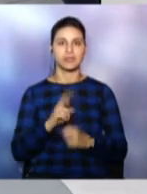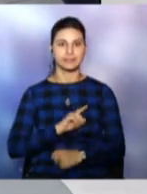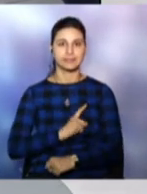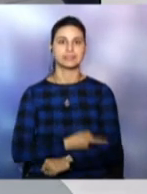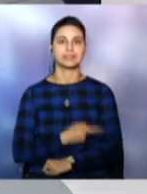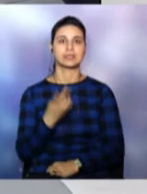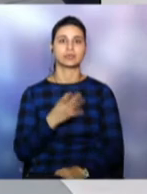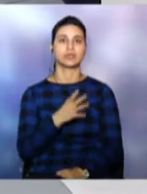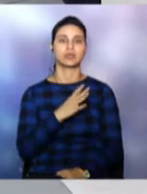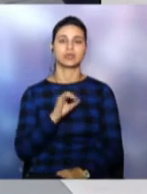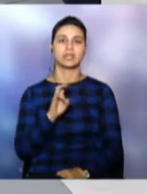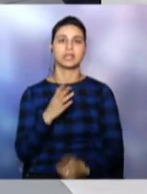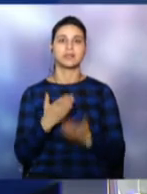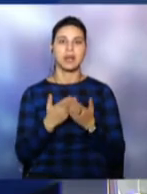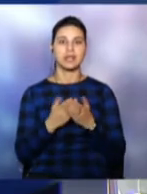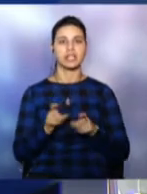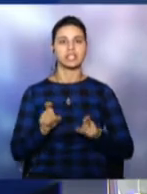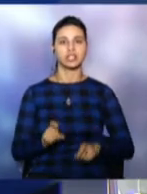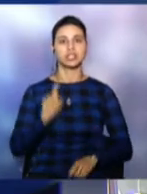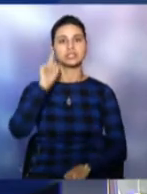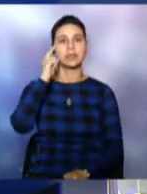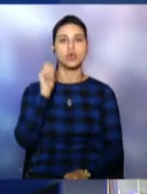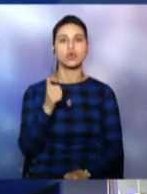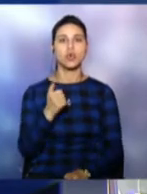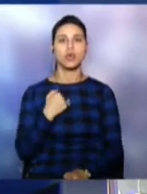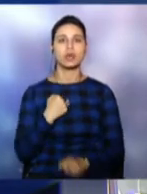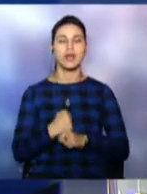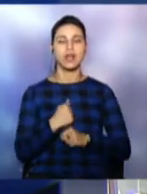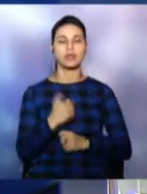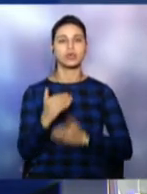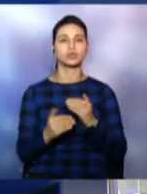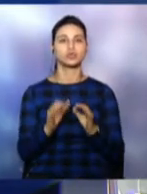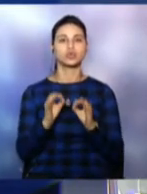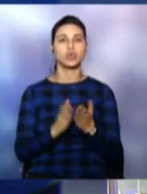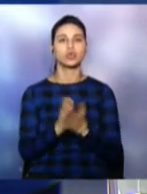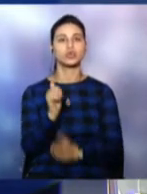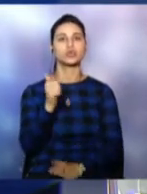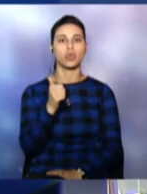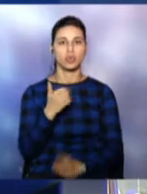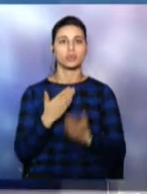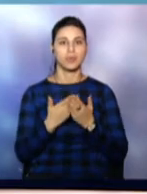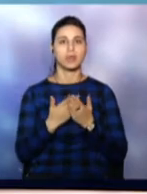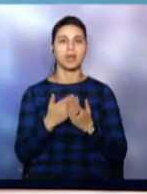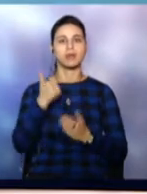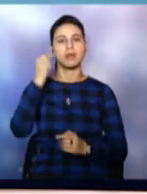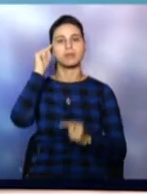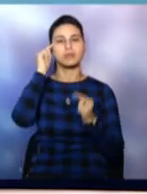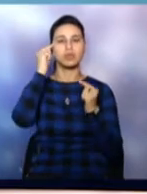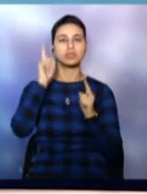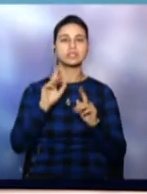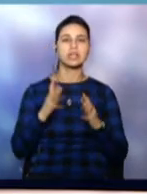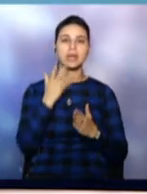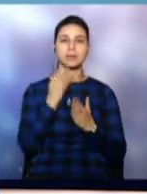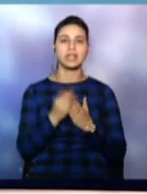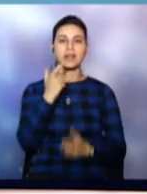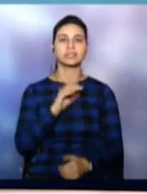თავს გაუმკლავდეს ან დაჭდეს და დაფიქრდეს, როგორ გამოვიდეს აი ამ სტრესული მდგომარეობიდან, აწონდაწონოს, რა ხდება მის